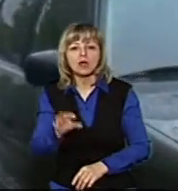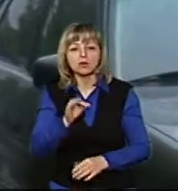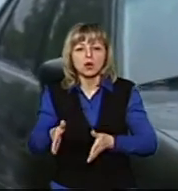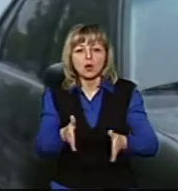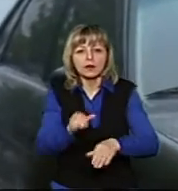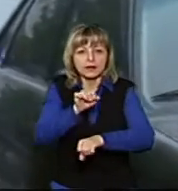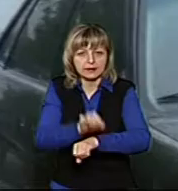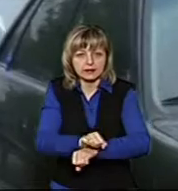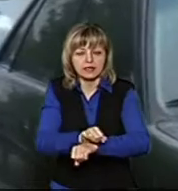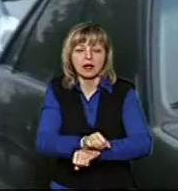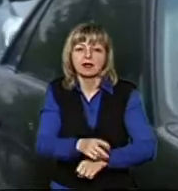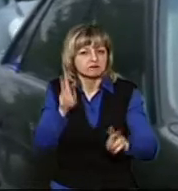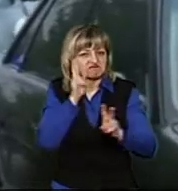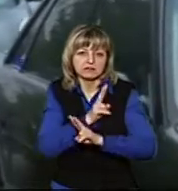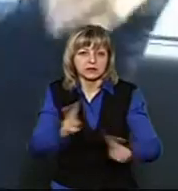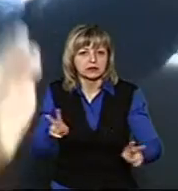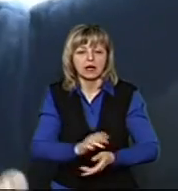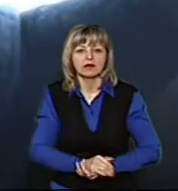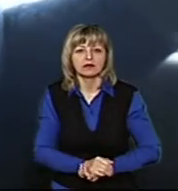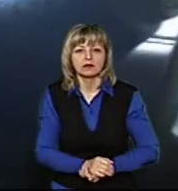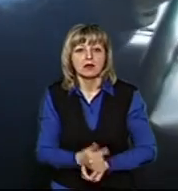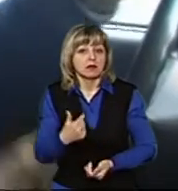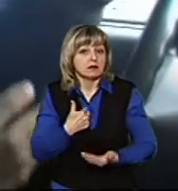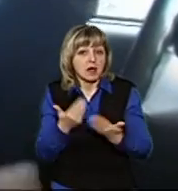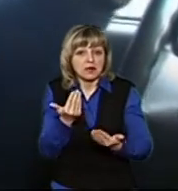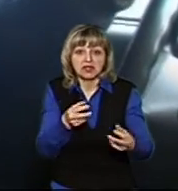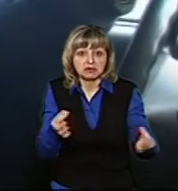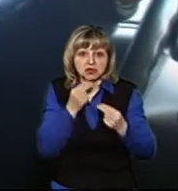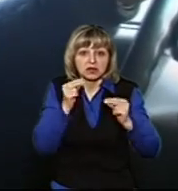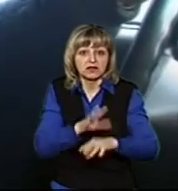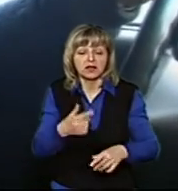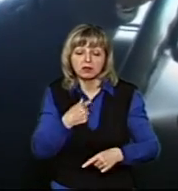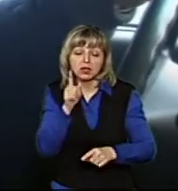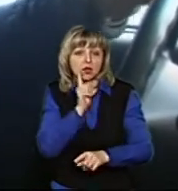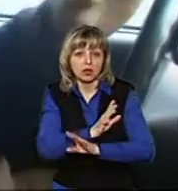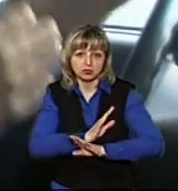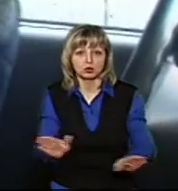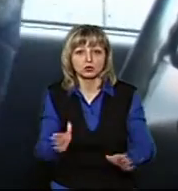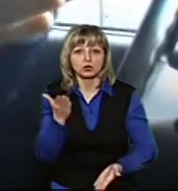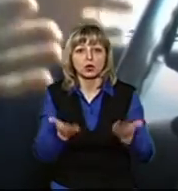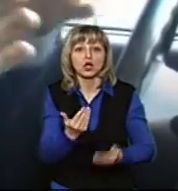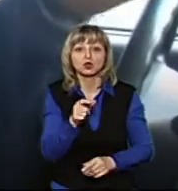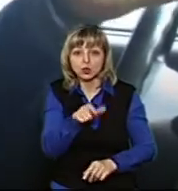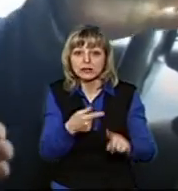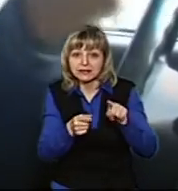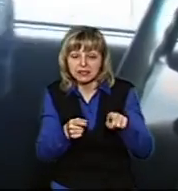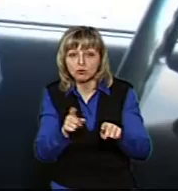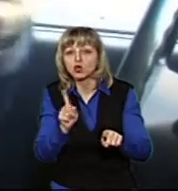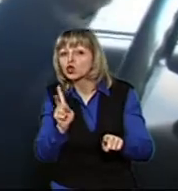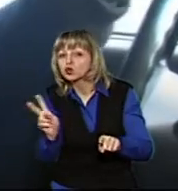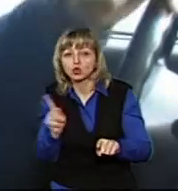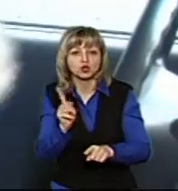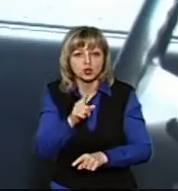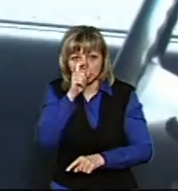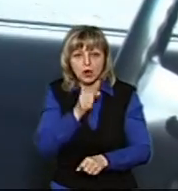перекриття цієї ділянки дороги не знав. Я перед ними нічим не завинив, мені дуже незручно. Якщо їм хтось щось погане зробив, то